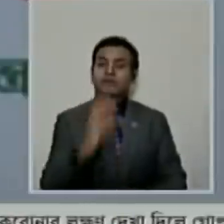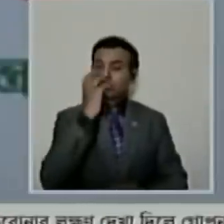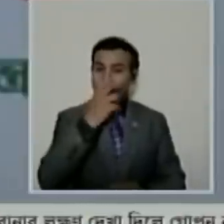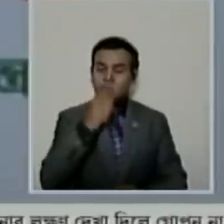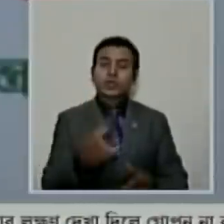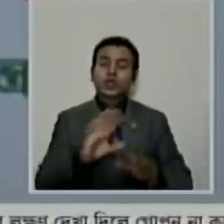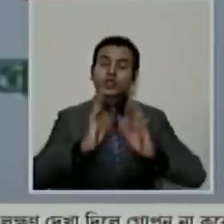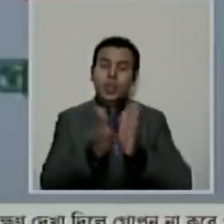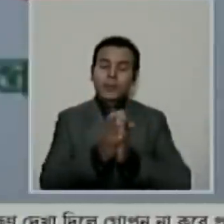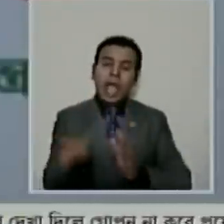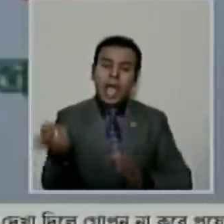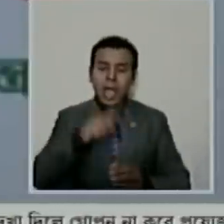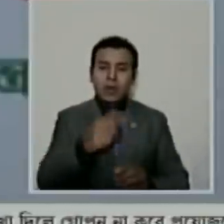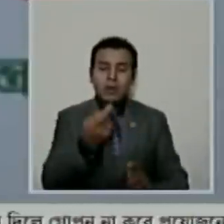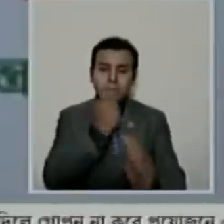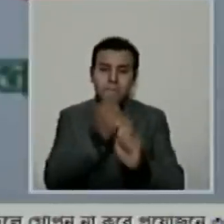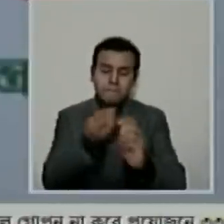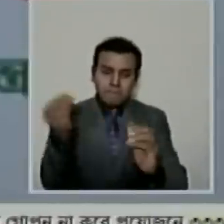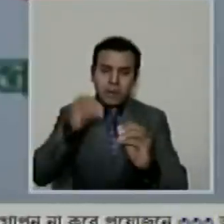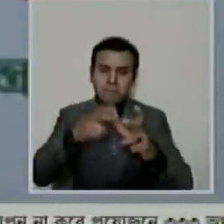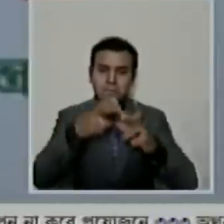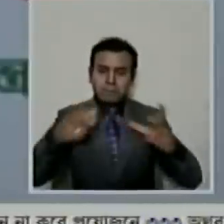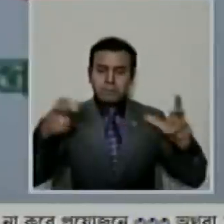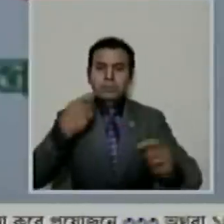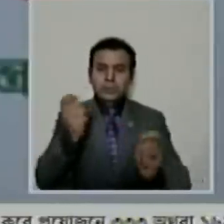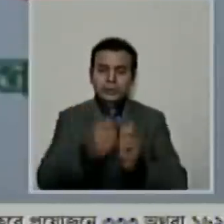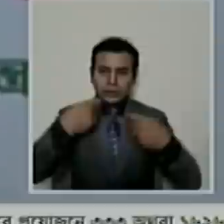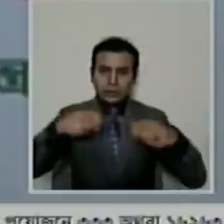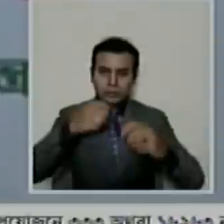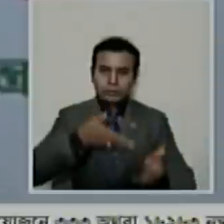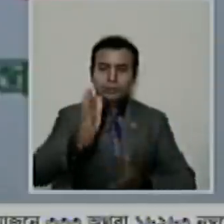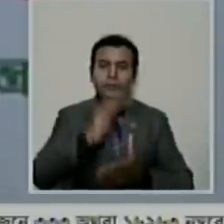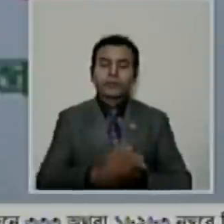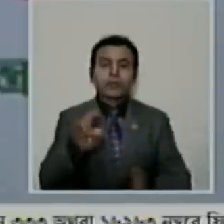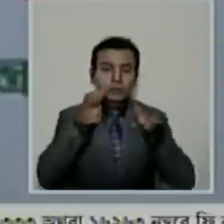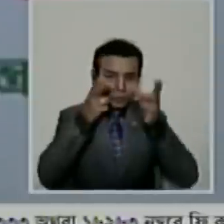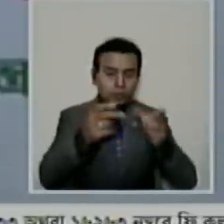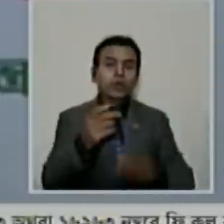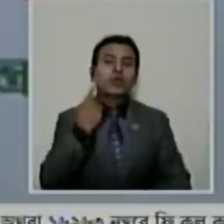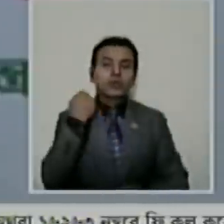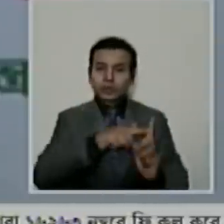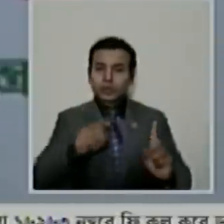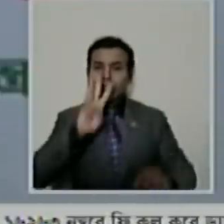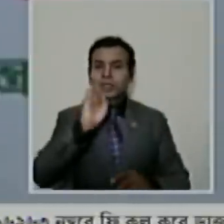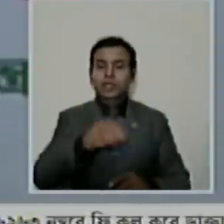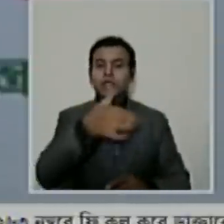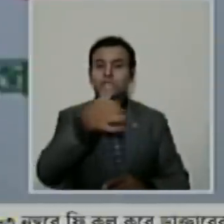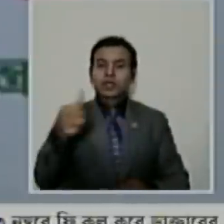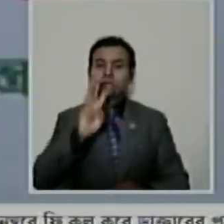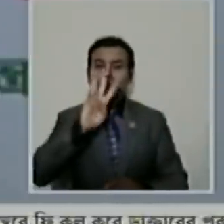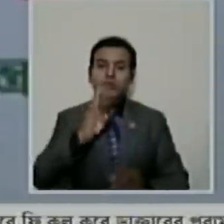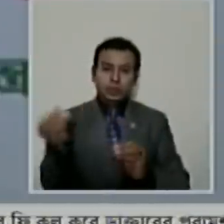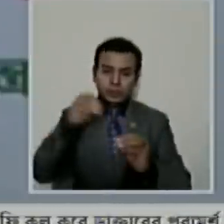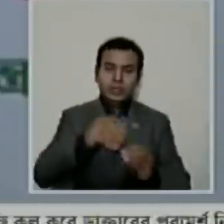কোয়ারেন্টাইনে গত 24 ঘন্টায় 3,634 জন, ছাড় পেয়েছেন 24 ঘন্টায় 2,358 জন এবং এ পর্যন্ত